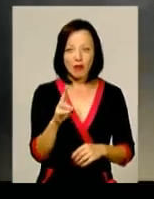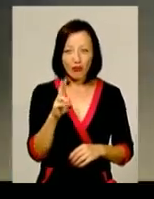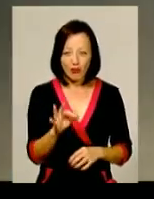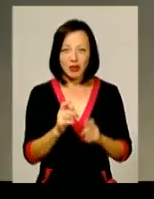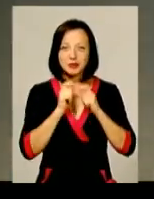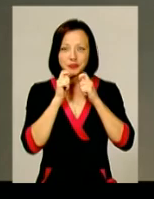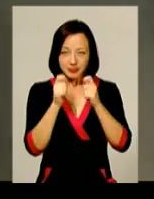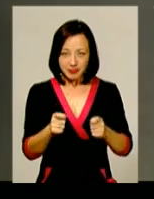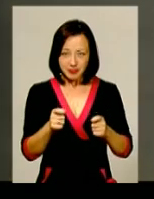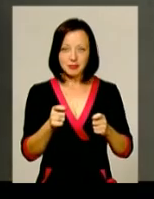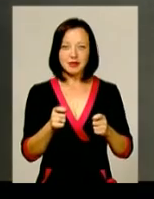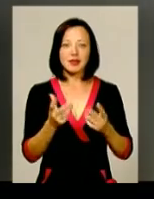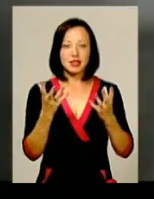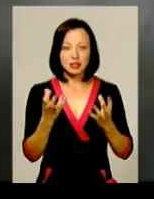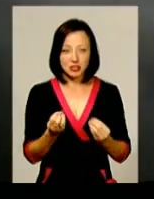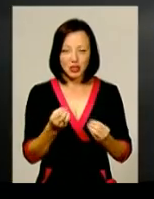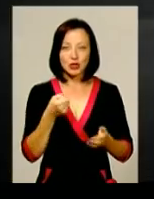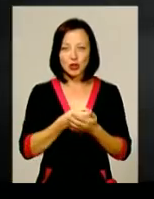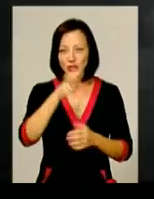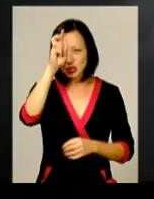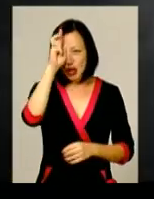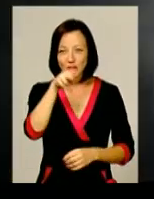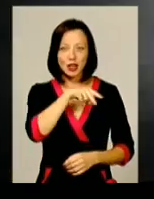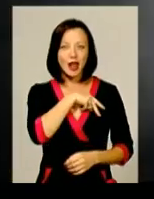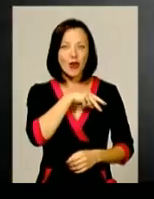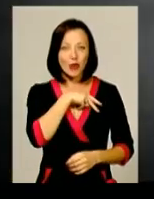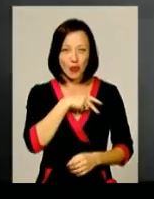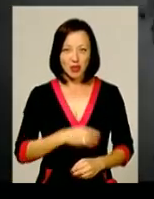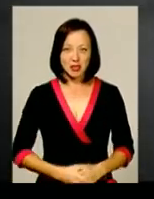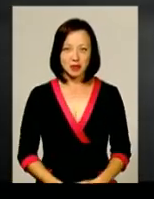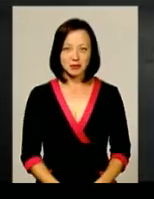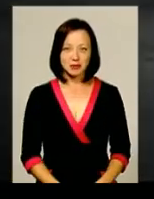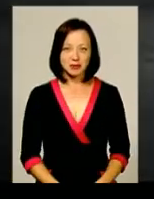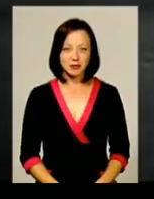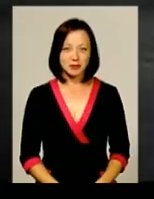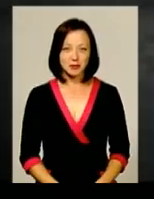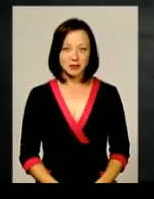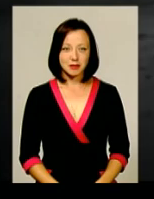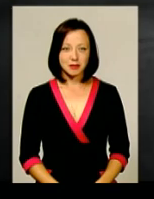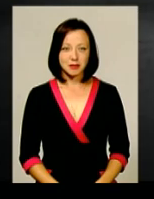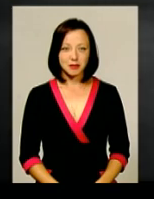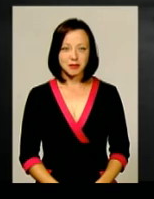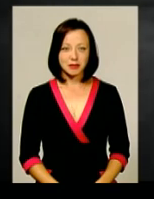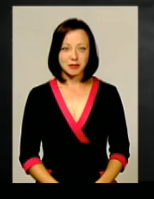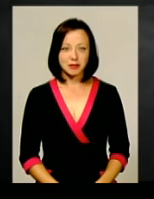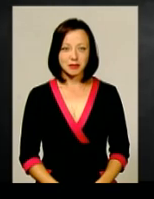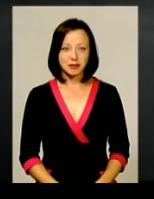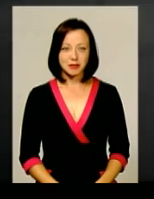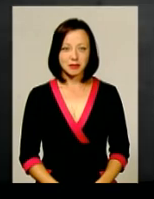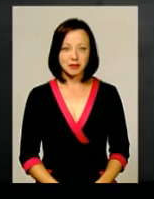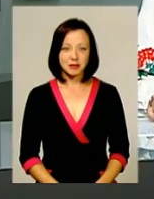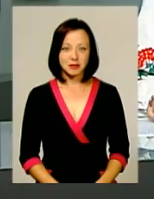удостоїли відомчої відзнаки, а ще представили до державної нагороди. Надія Драганчук, Іван Мовчан з Наєвецького району для інформаційного випуску.